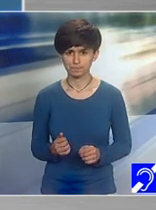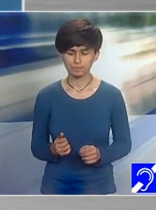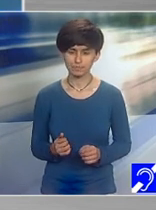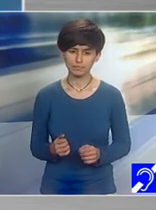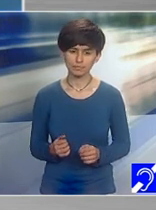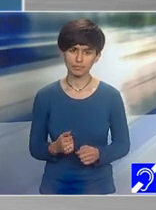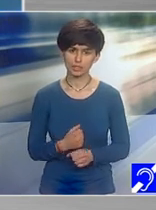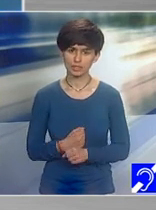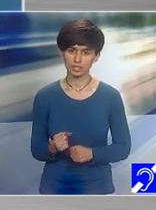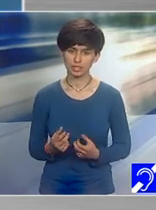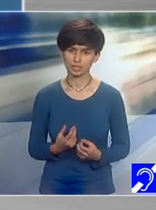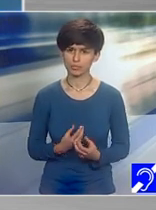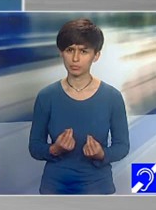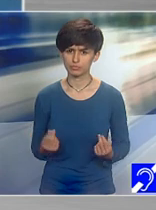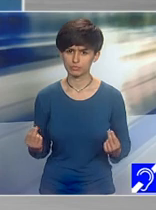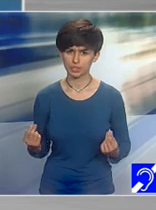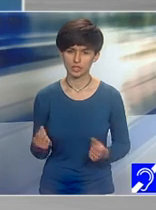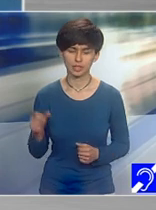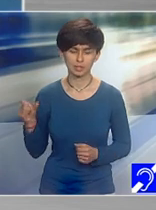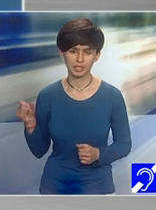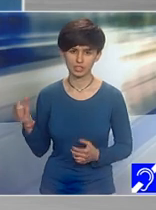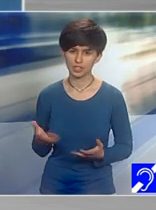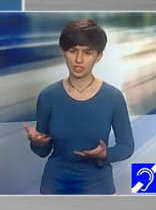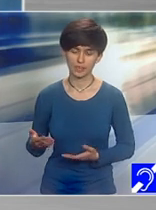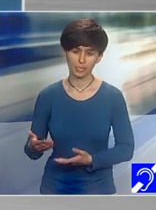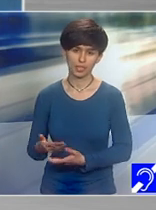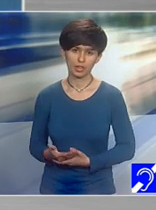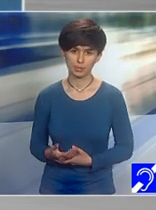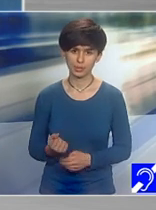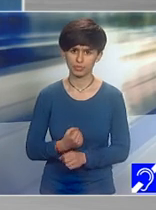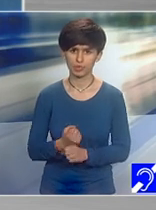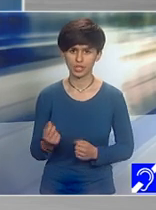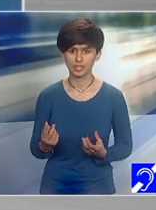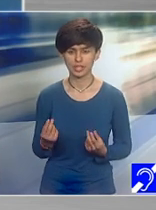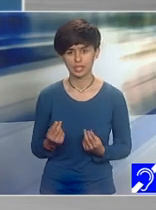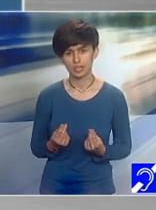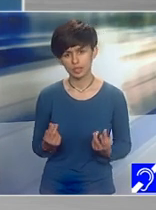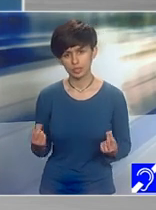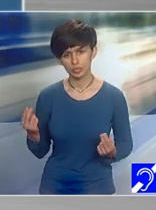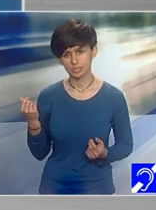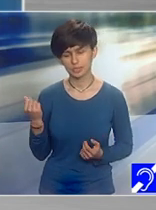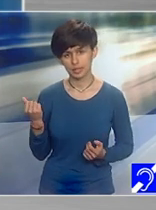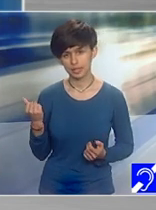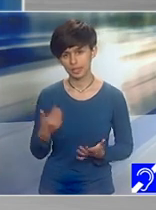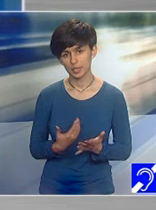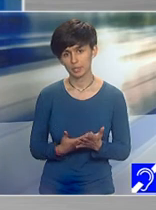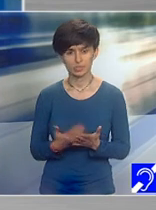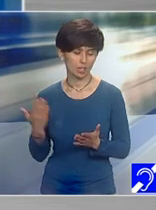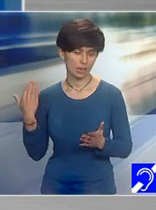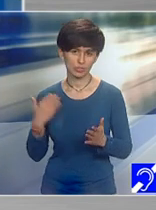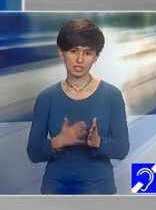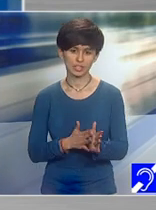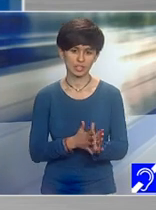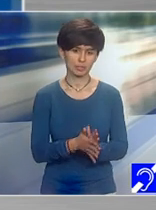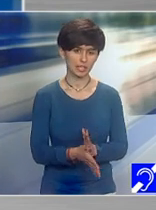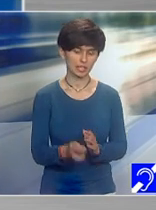sunt foarte multe persoane care au încasat, cred că, mii de euro, dacă nu zeci de mii de euro, bani, de acolo, fiindcă erau implicați în proiect, să ne spună ce au făcut pentru